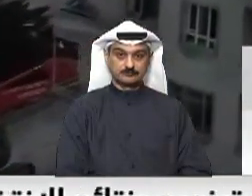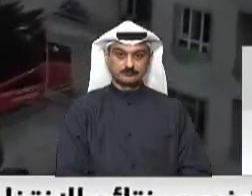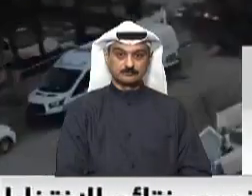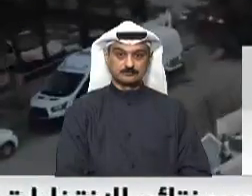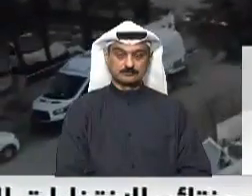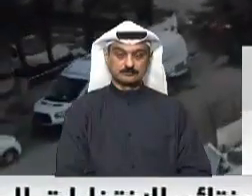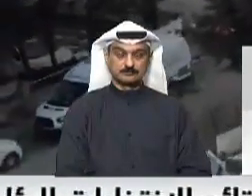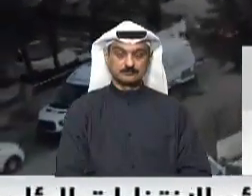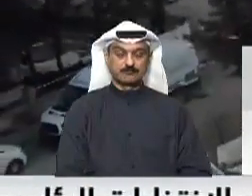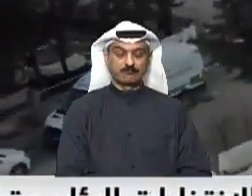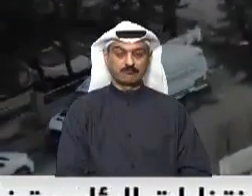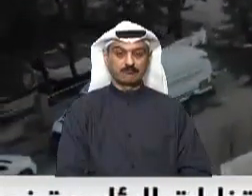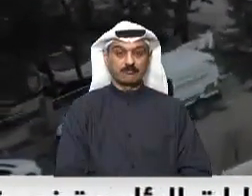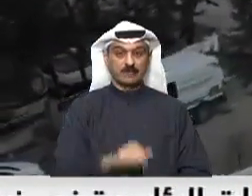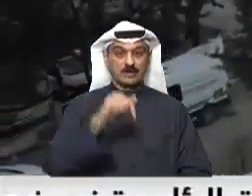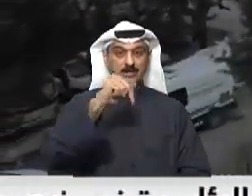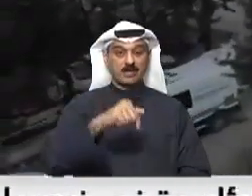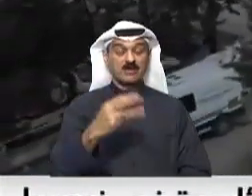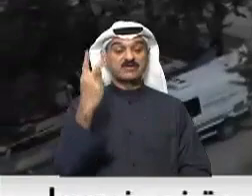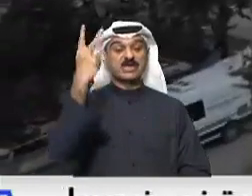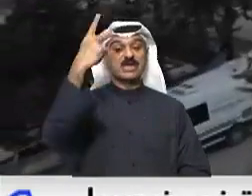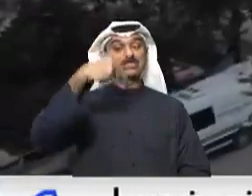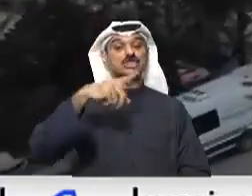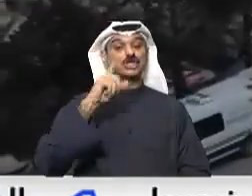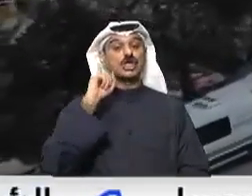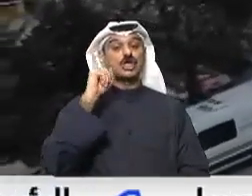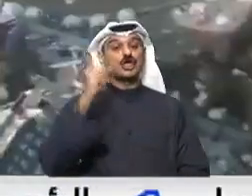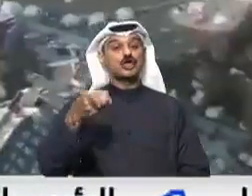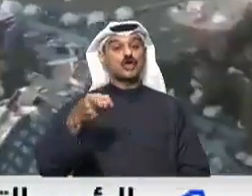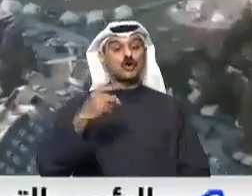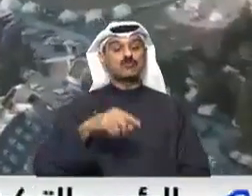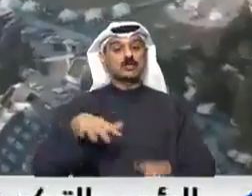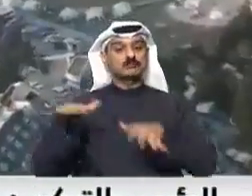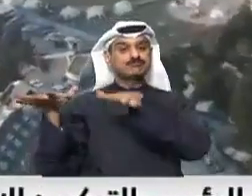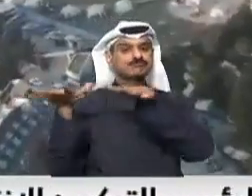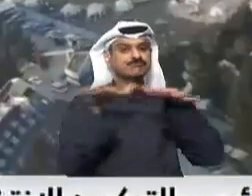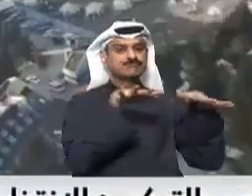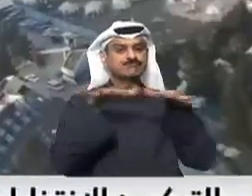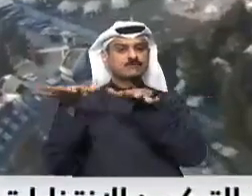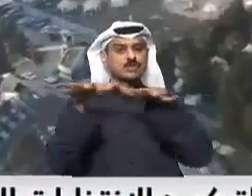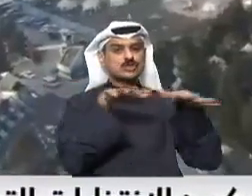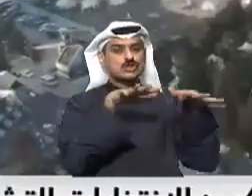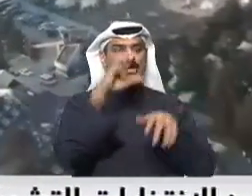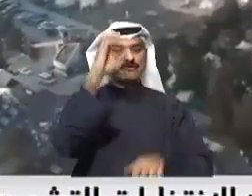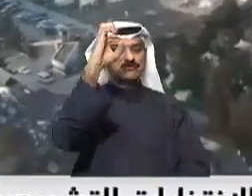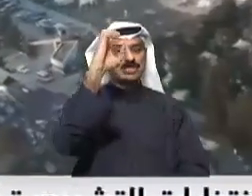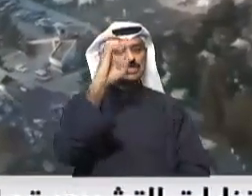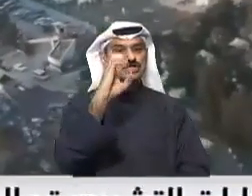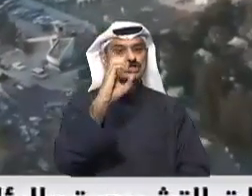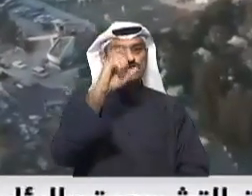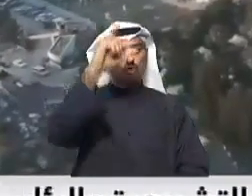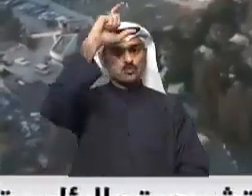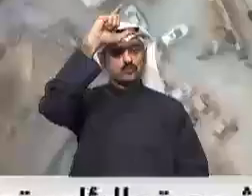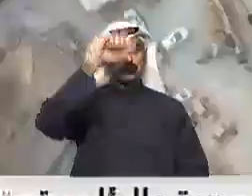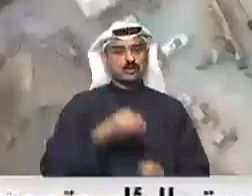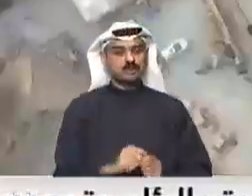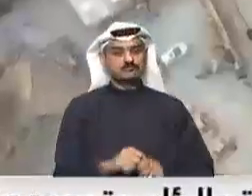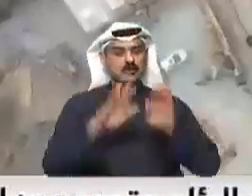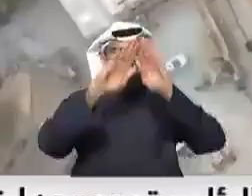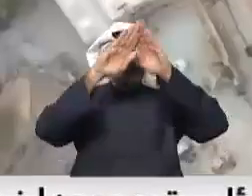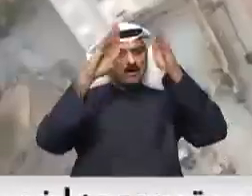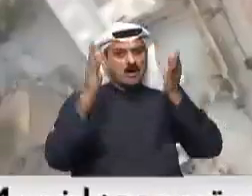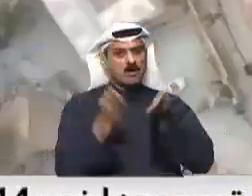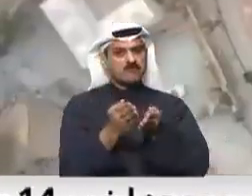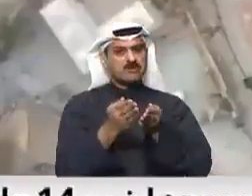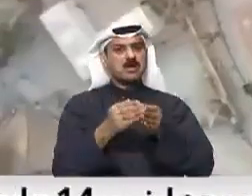بعد مرور اكثر من 20 يوما على وقوع زلزال كهرمان مرعش في محصله يبدو انها لا